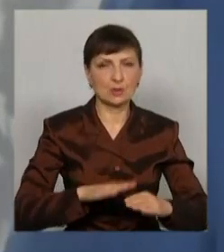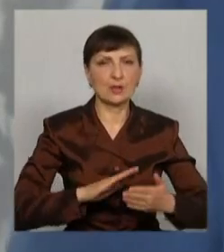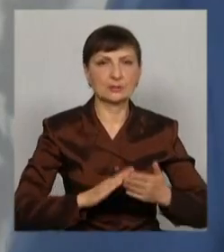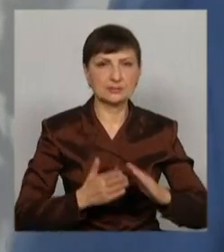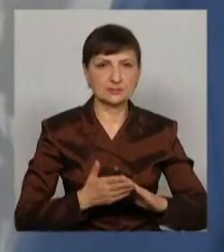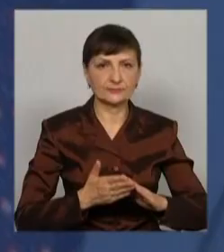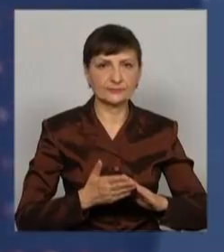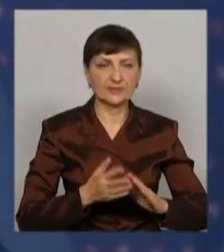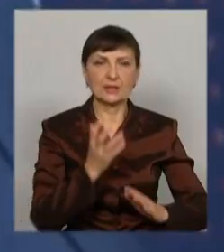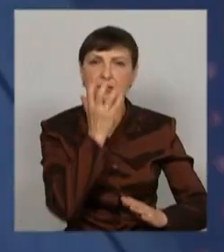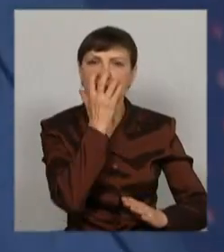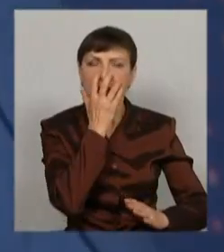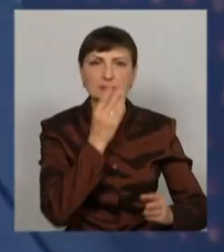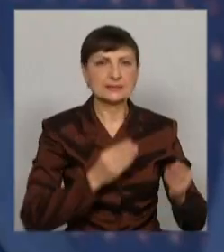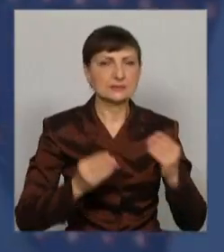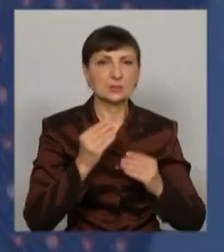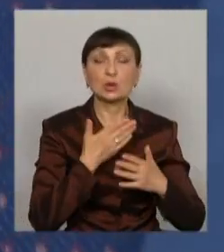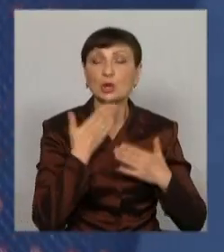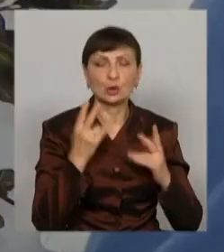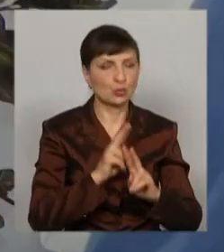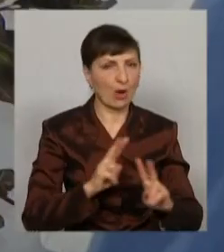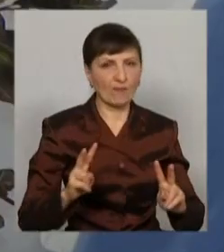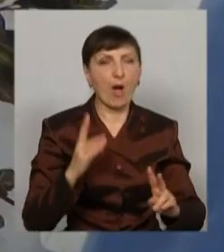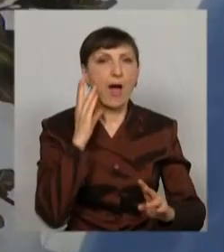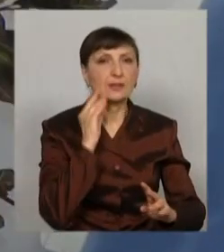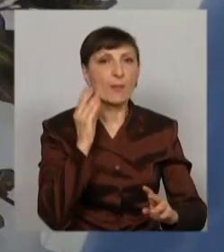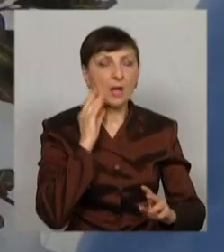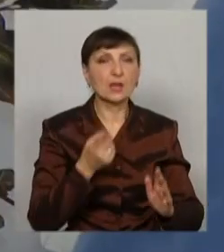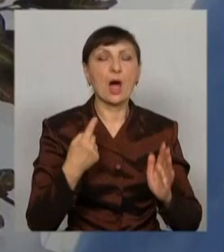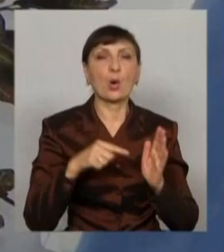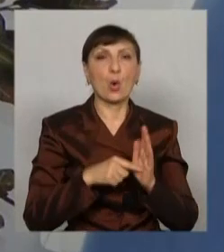В ИВЛ-аппарате нету никого. Город Алмата, город